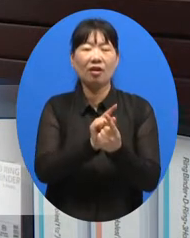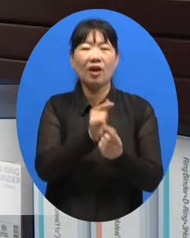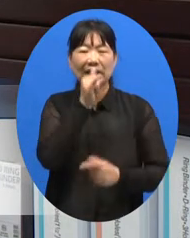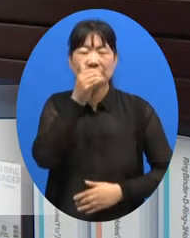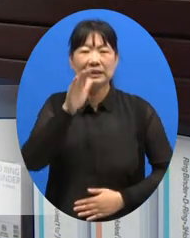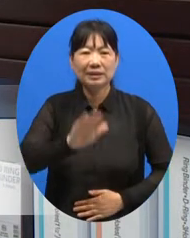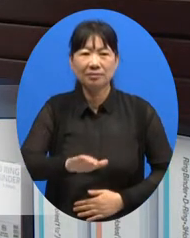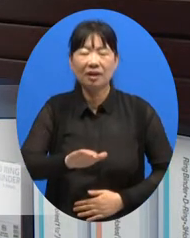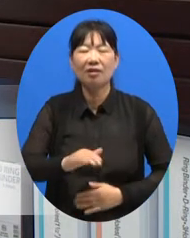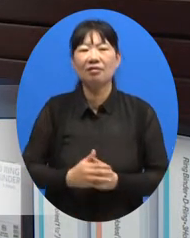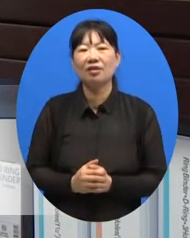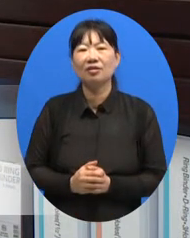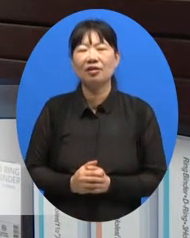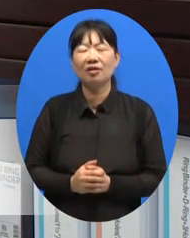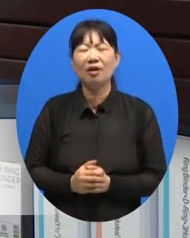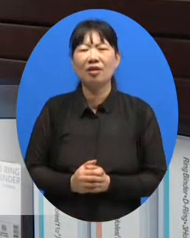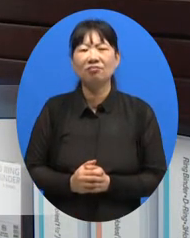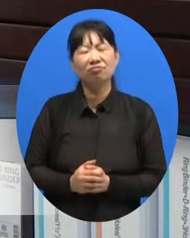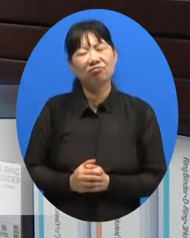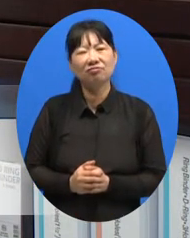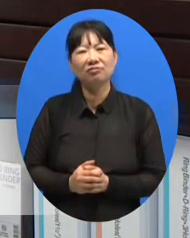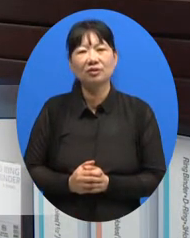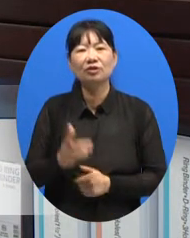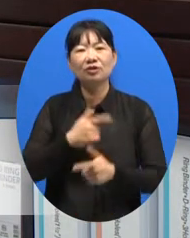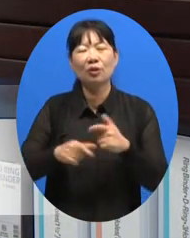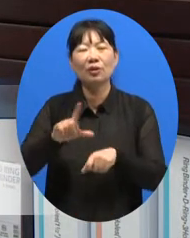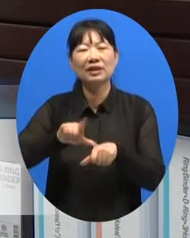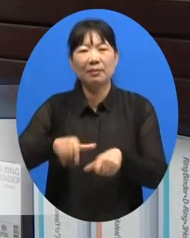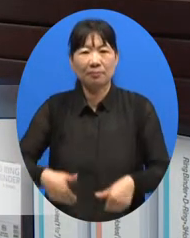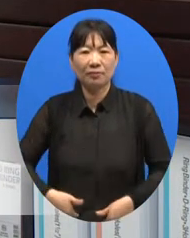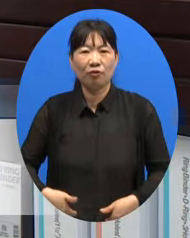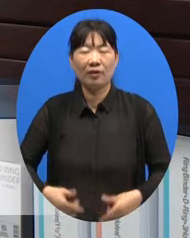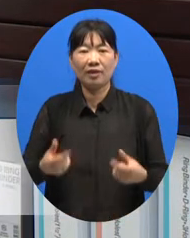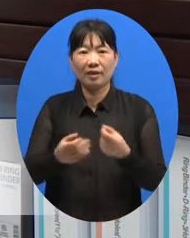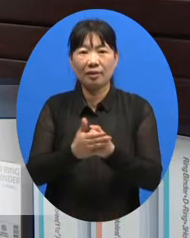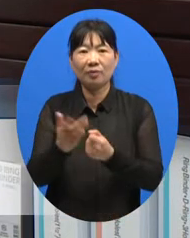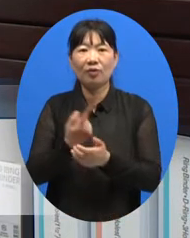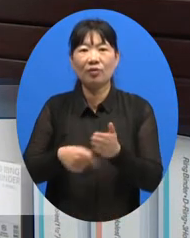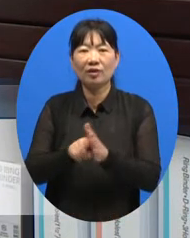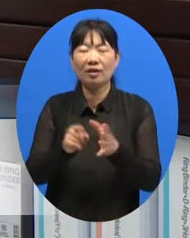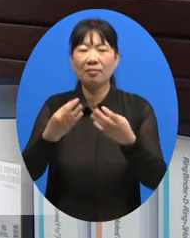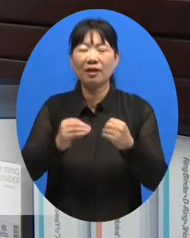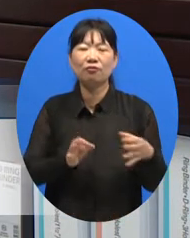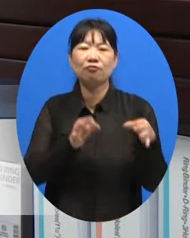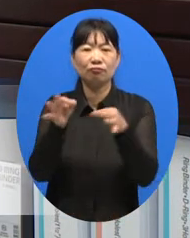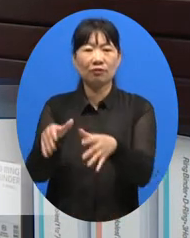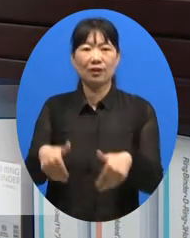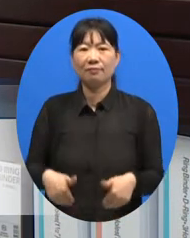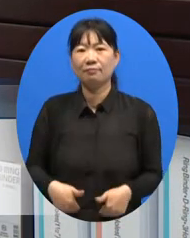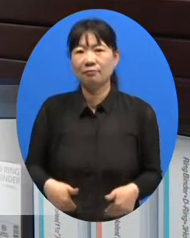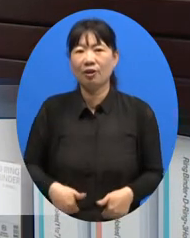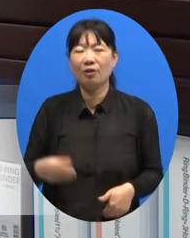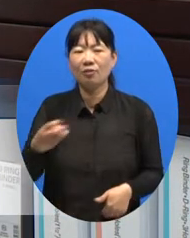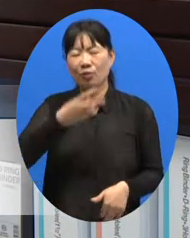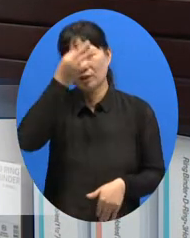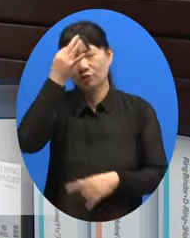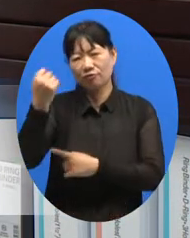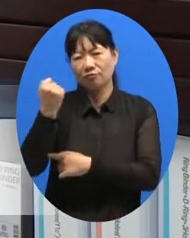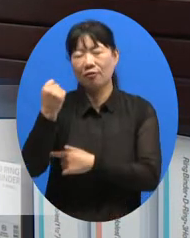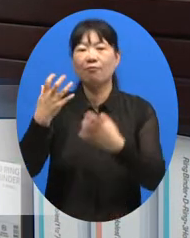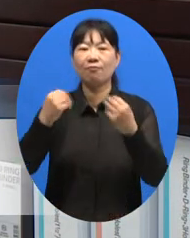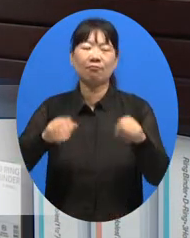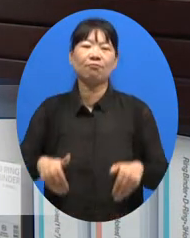접하기는 됐지만 아직까지는 조금 시간이 더 필요한 것 같은데, 따라서 그걸 위해서는 이제 많은 투자가 필요하고